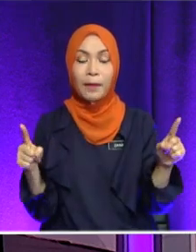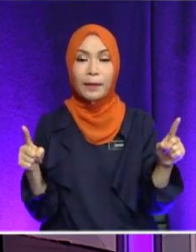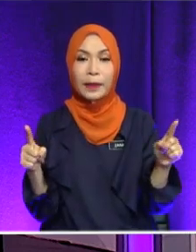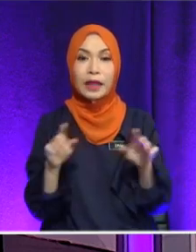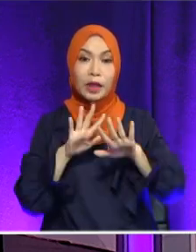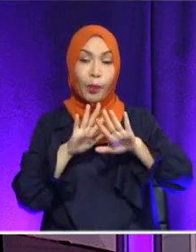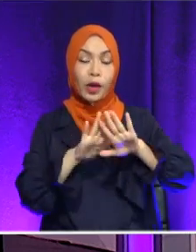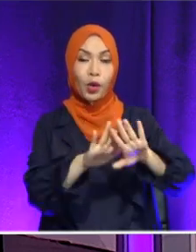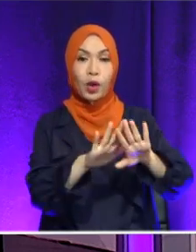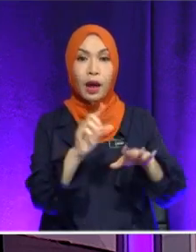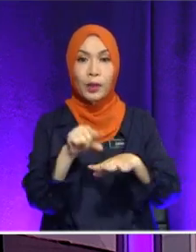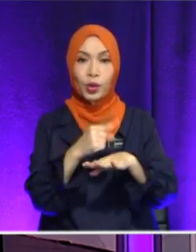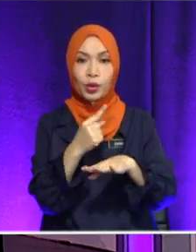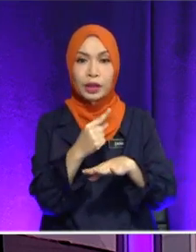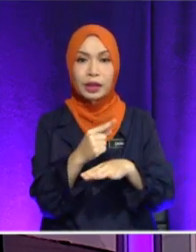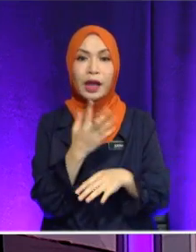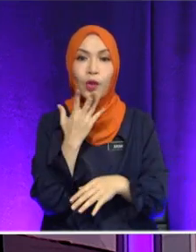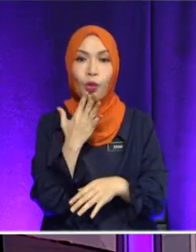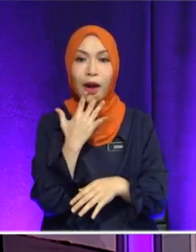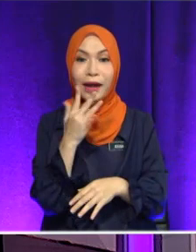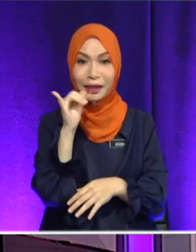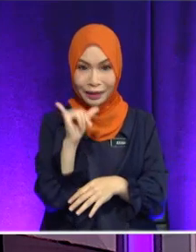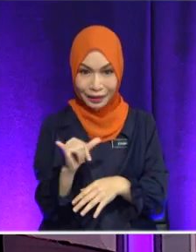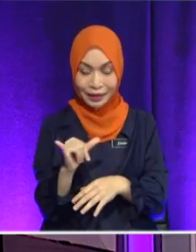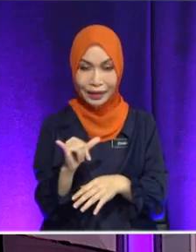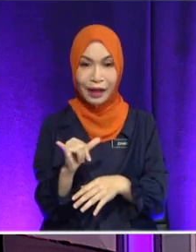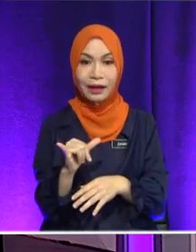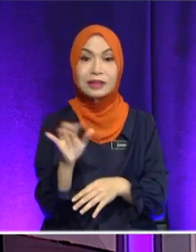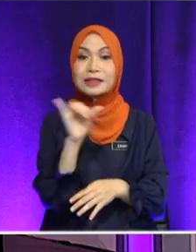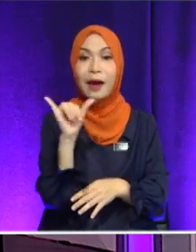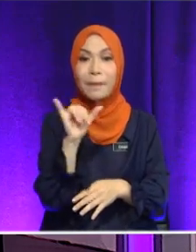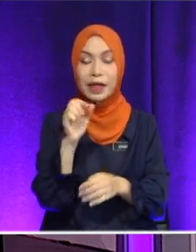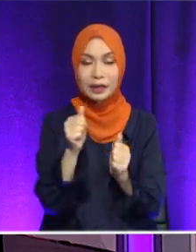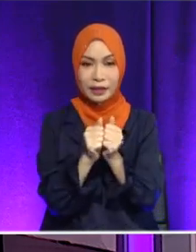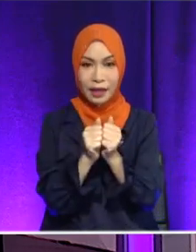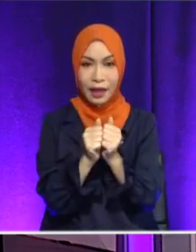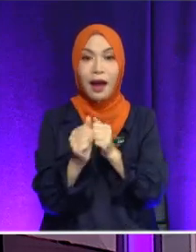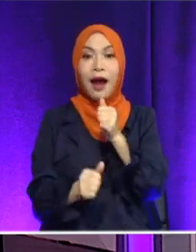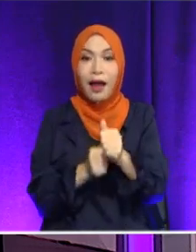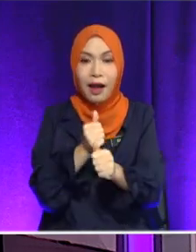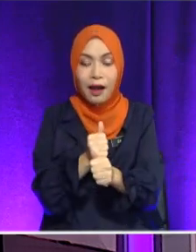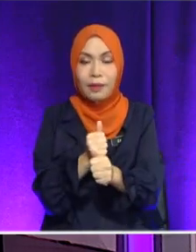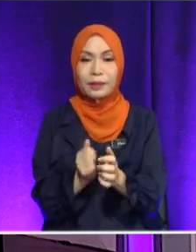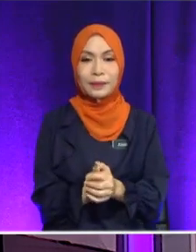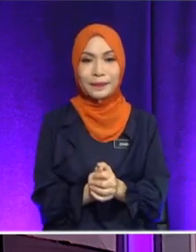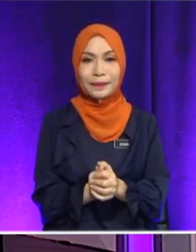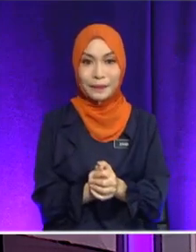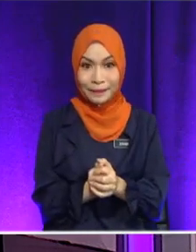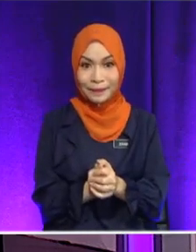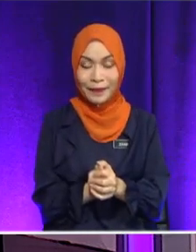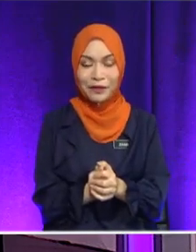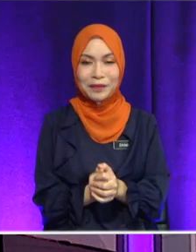berkaitan dengan alat tersebut Oke nanti kita akan Tengoklah macam mana yang cukup itu Oke pelopo adegan ini adalah